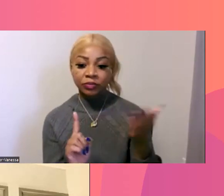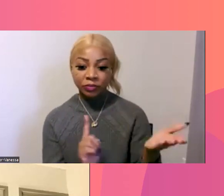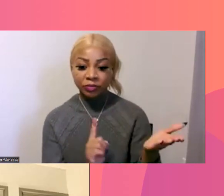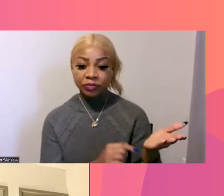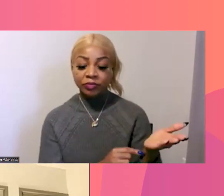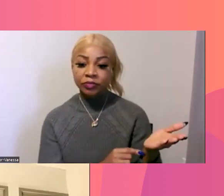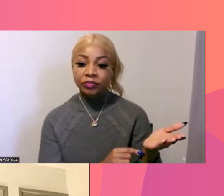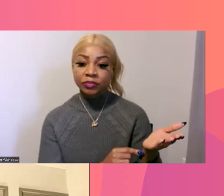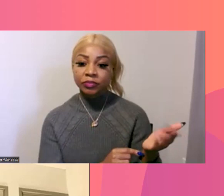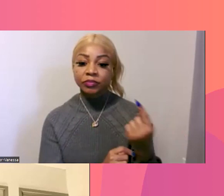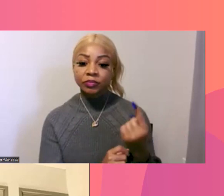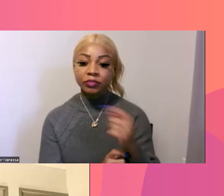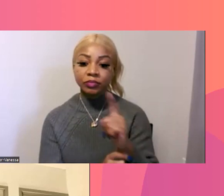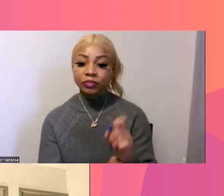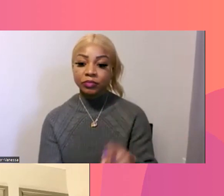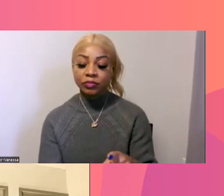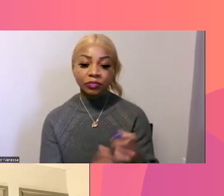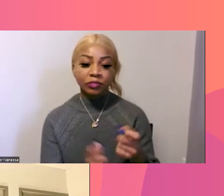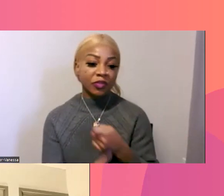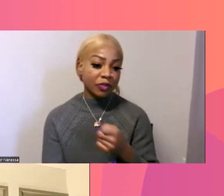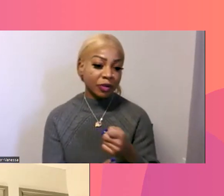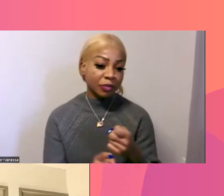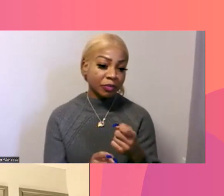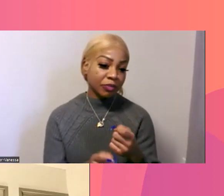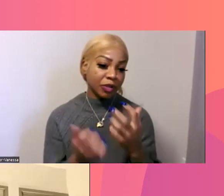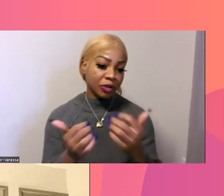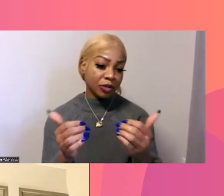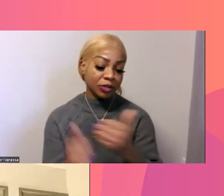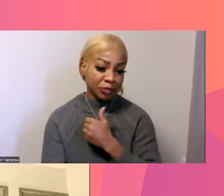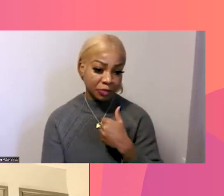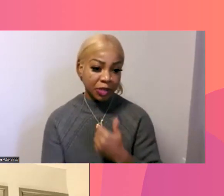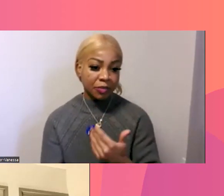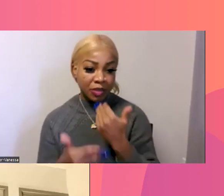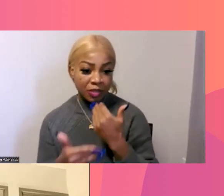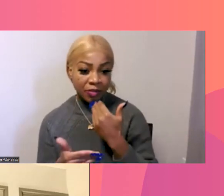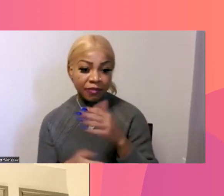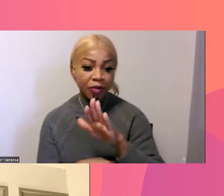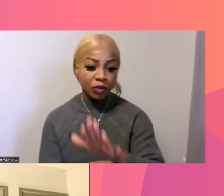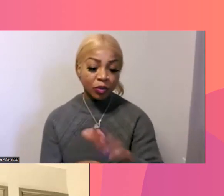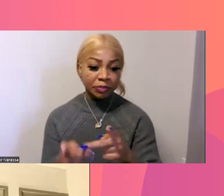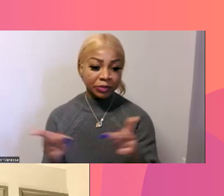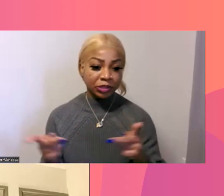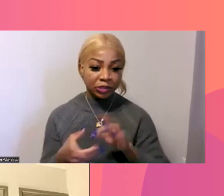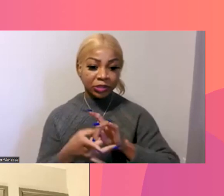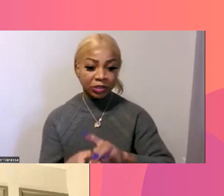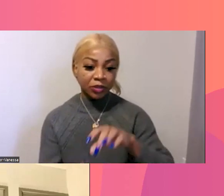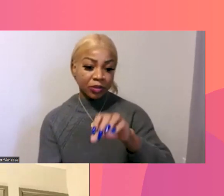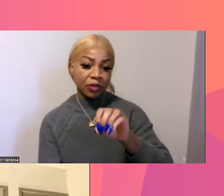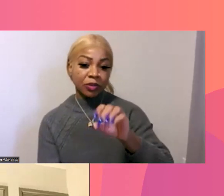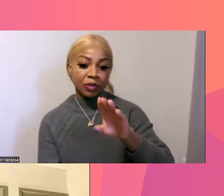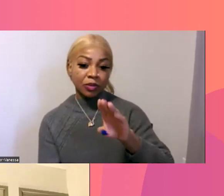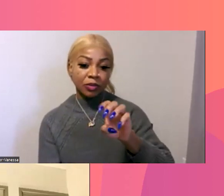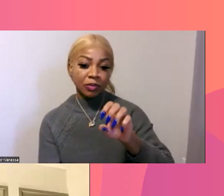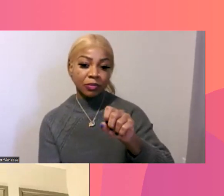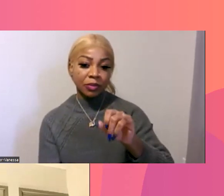nous avons donc aggloméré certaines questions qui se recoupaient. Alors, j'apprécie votre point de